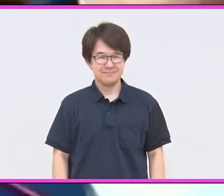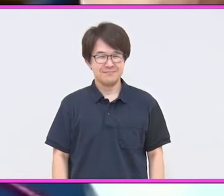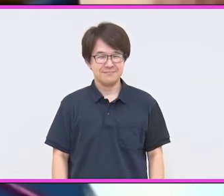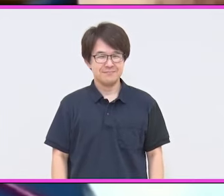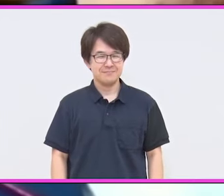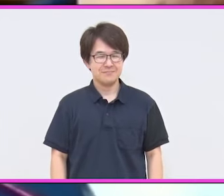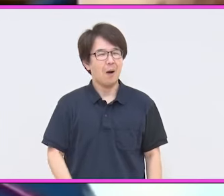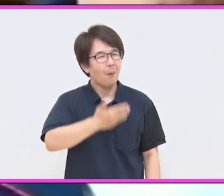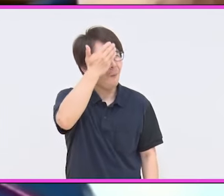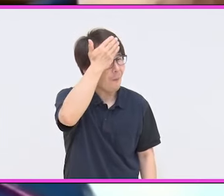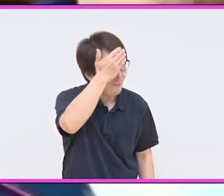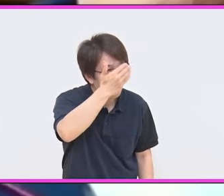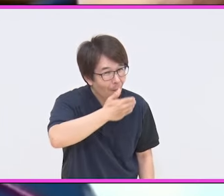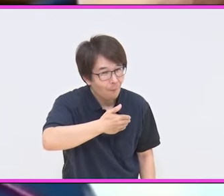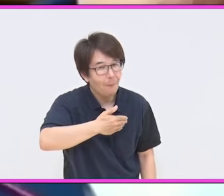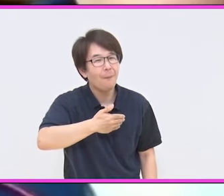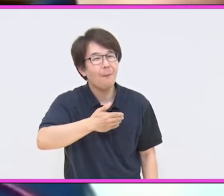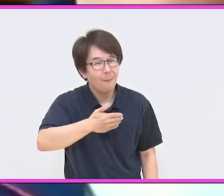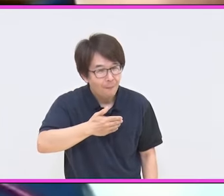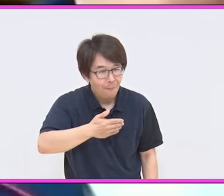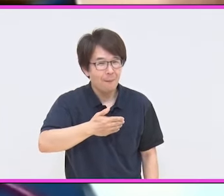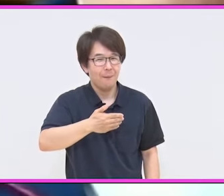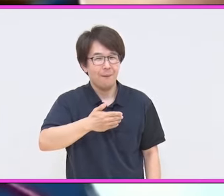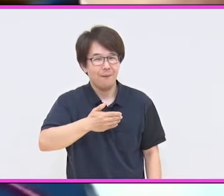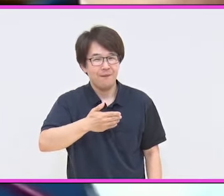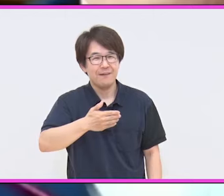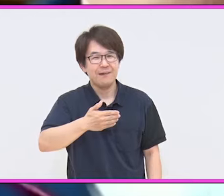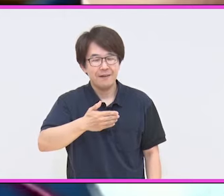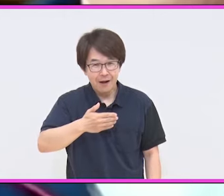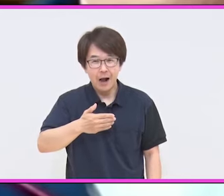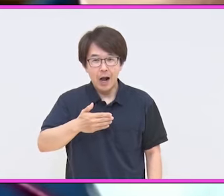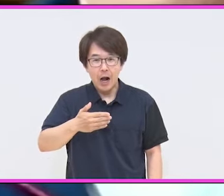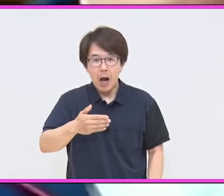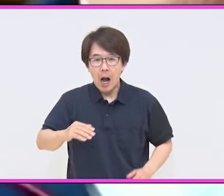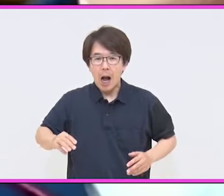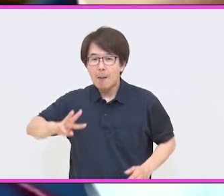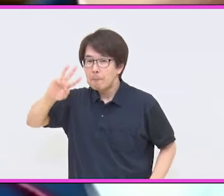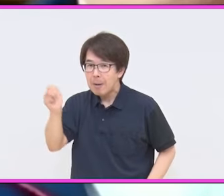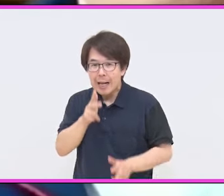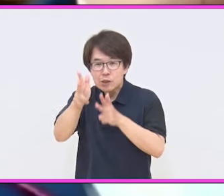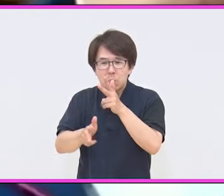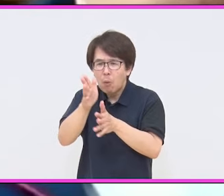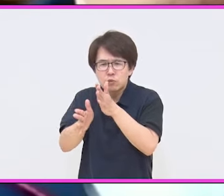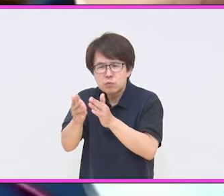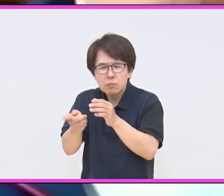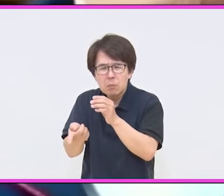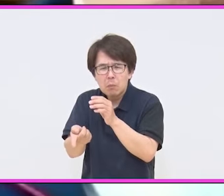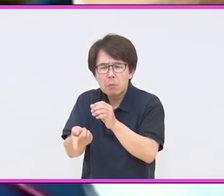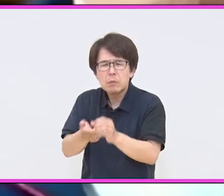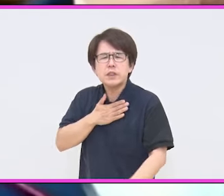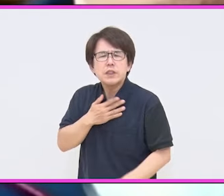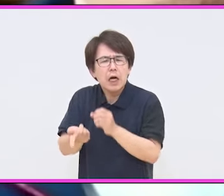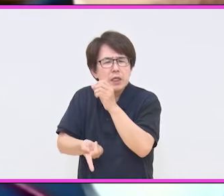そうだったんですね。そこからパラスポーツに出会ったのはどういうきっかけだったんですか？